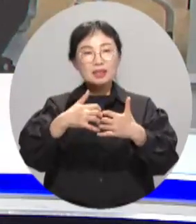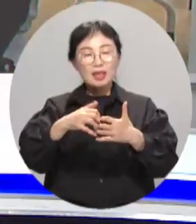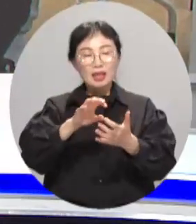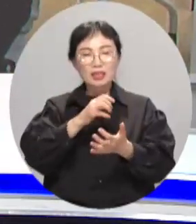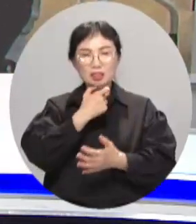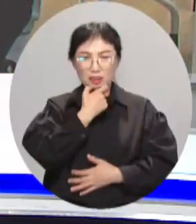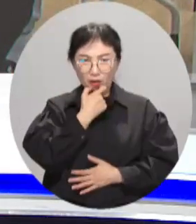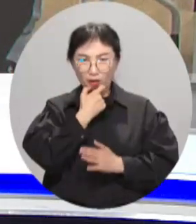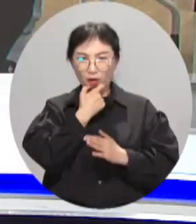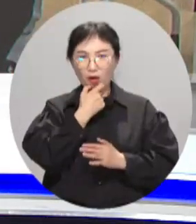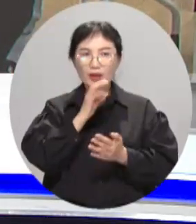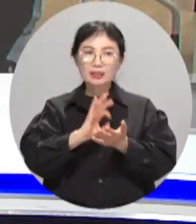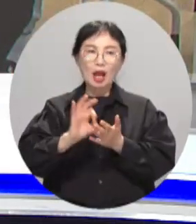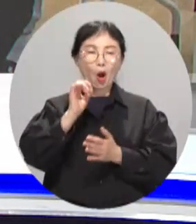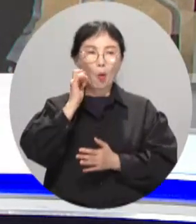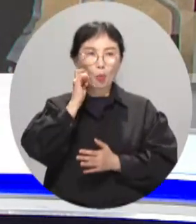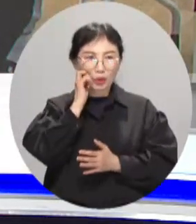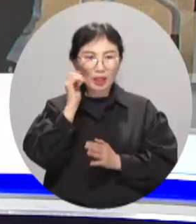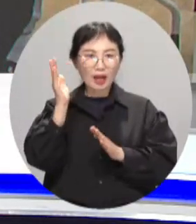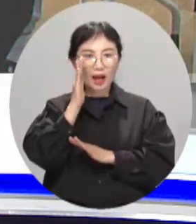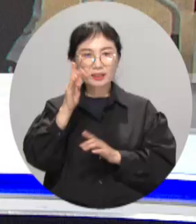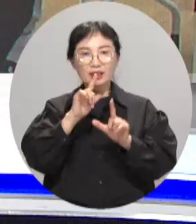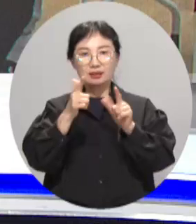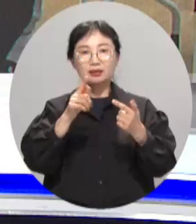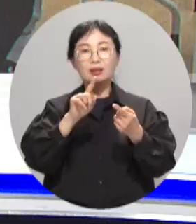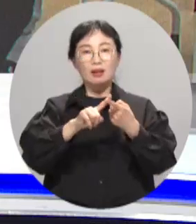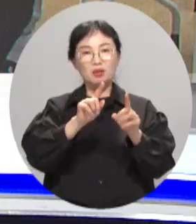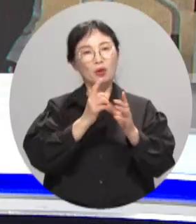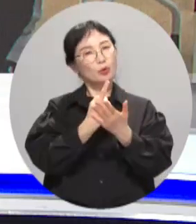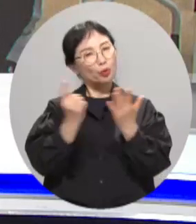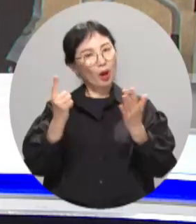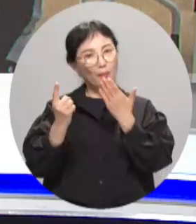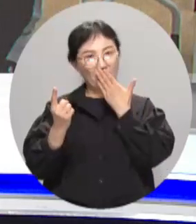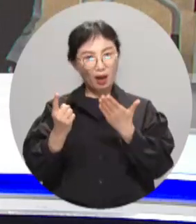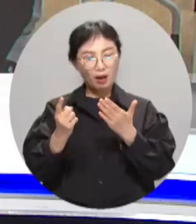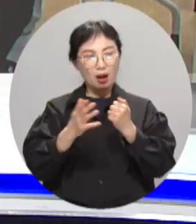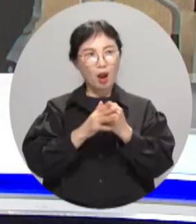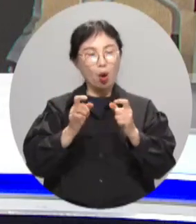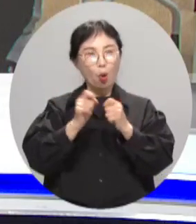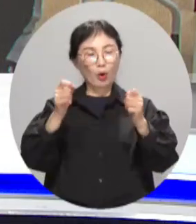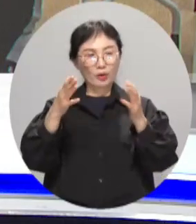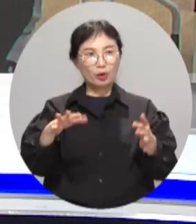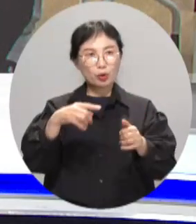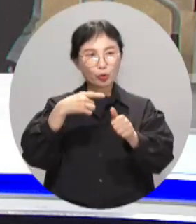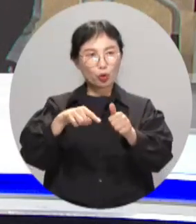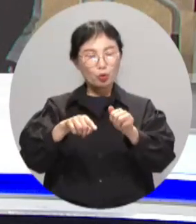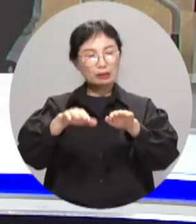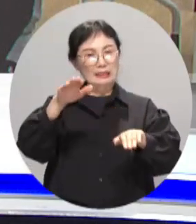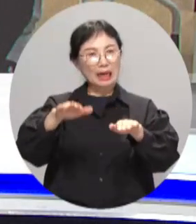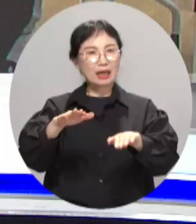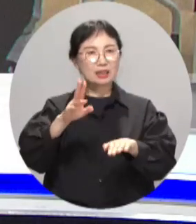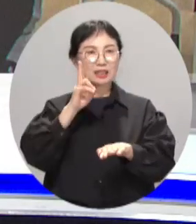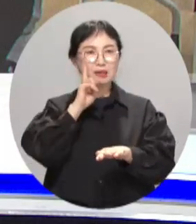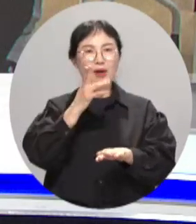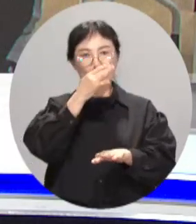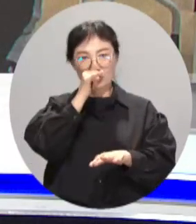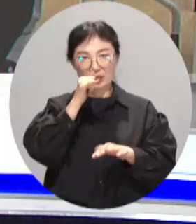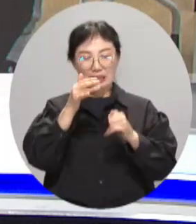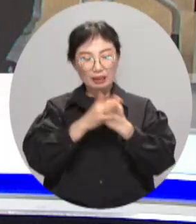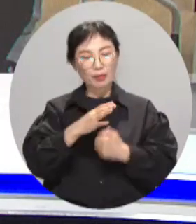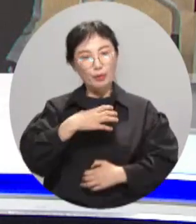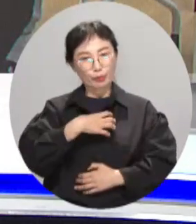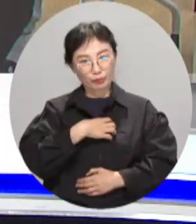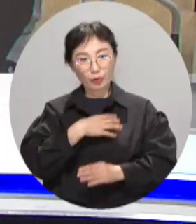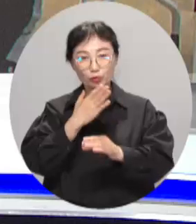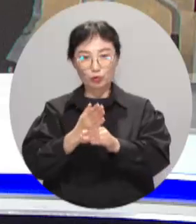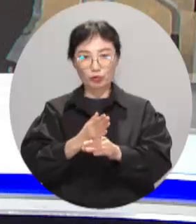싫어하거나 활용이 더딘 일부 학생은 소외될 수 있고 장기적으로는 교육 격차로 이어질 수 있다는 걱정도 있습니다.